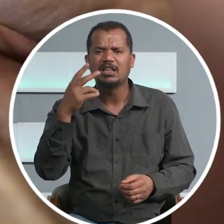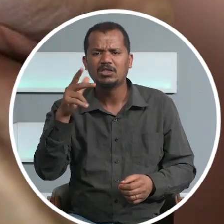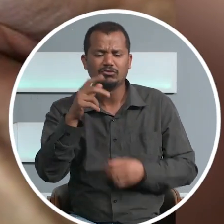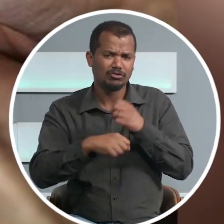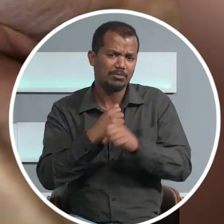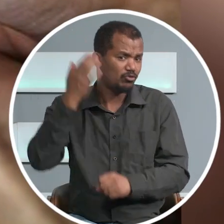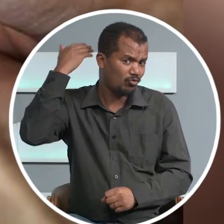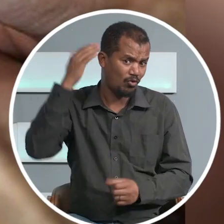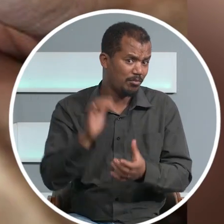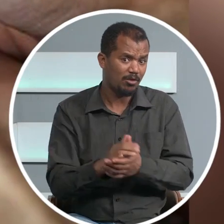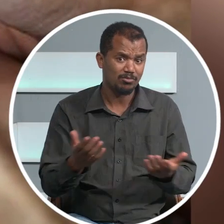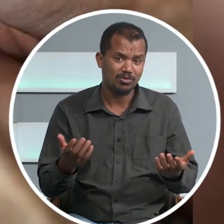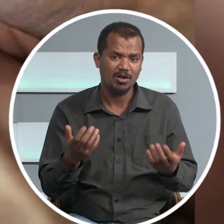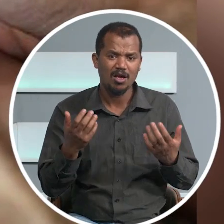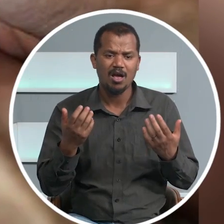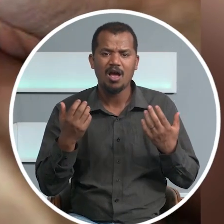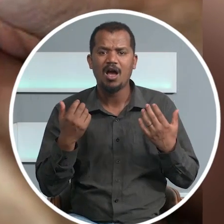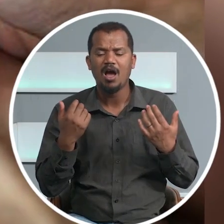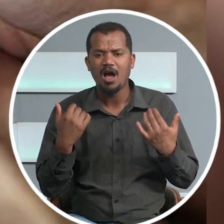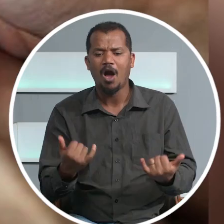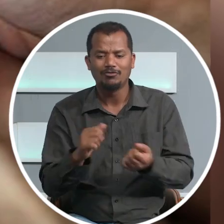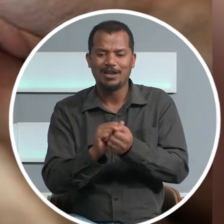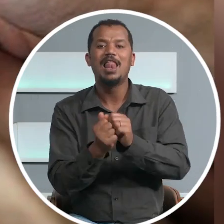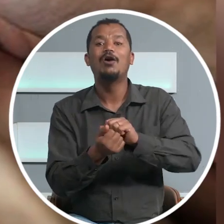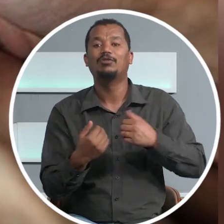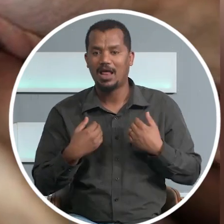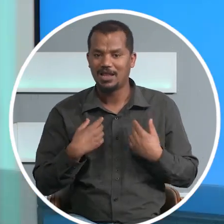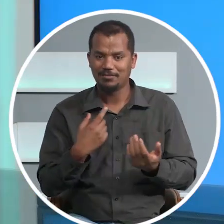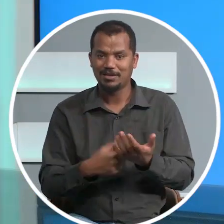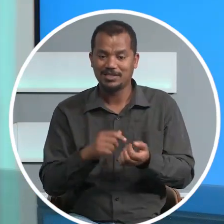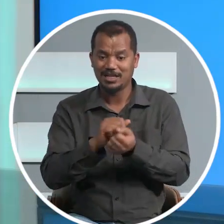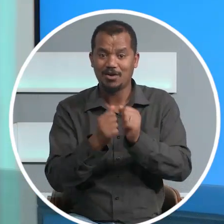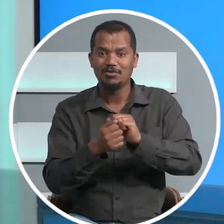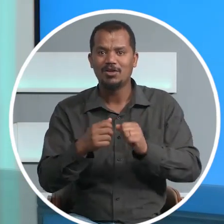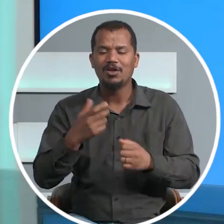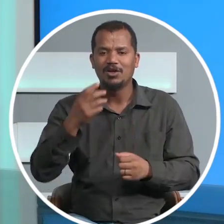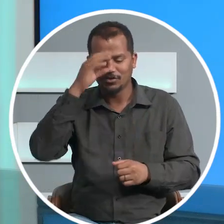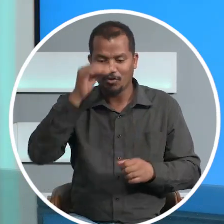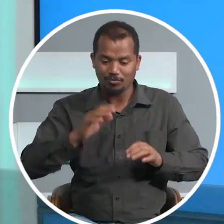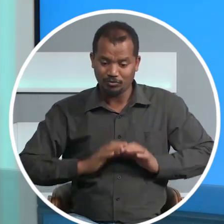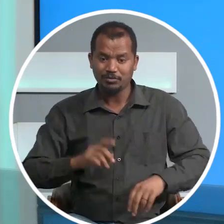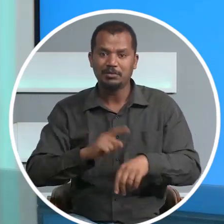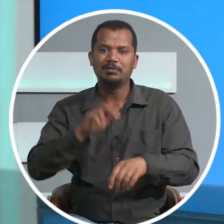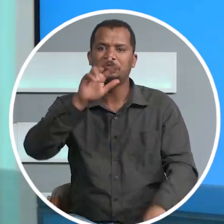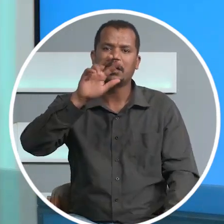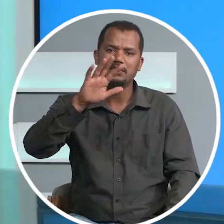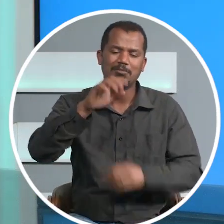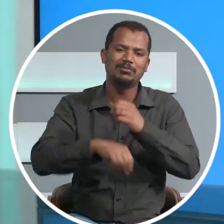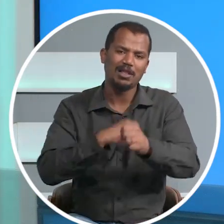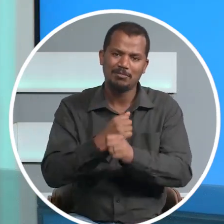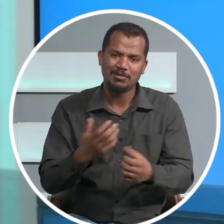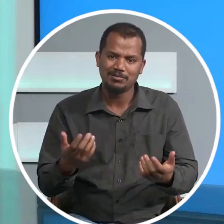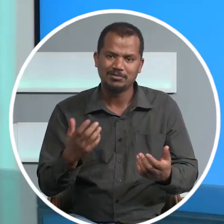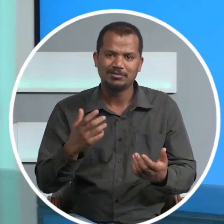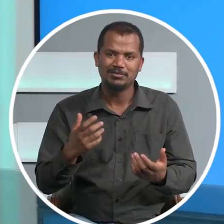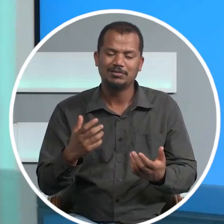14 13 ዓመት ነበረ። አሁን ግን ህብረተሰባችን ውስጥ ትራንዚሽን አለ፣ ለውጥ አለ። በዚህ ምክንያት የሴቶች የመውለጃ ጊዜ ያደገ ወደ 35 40